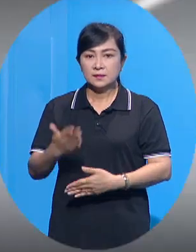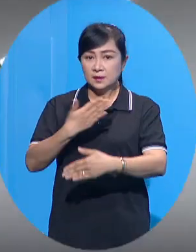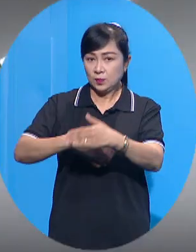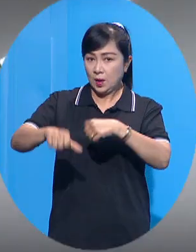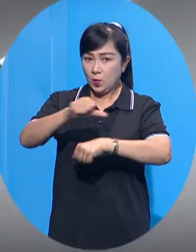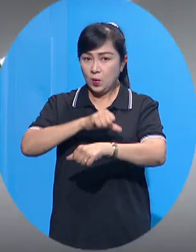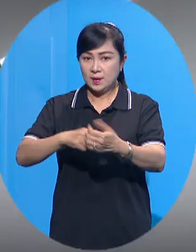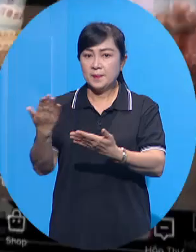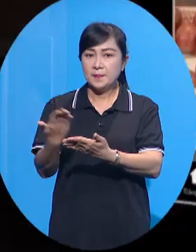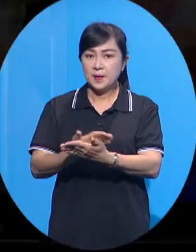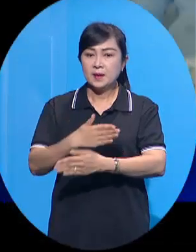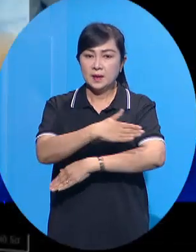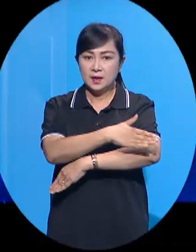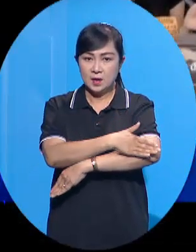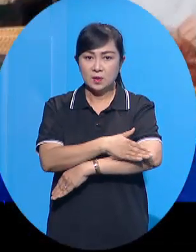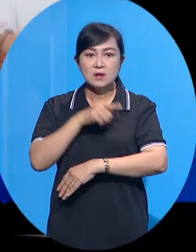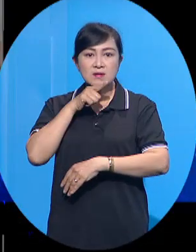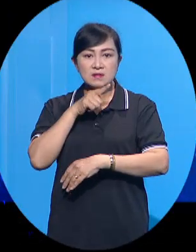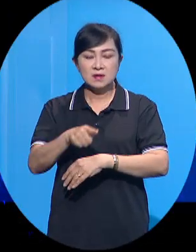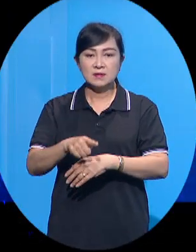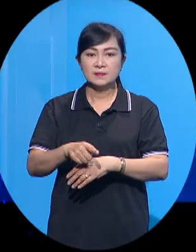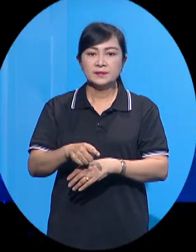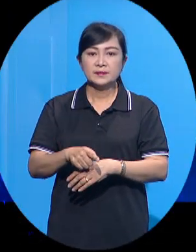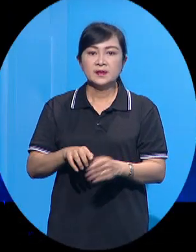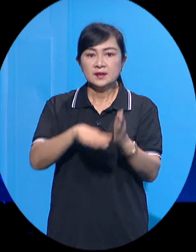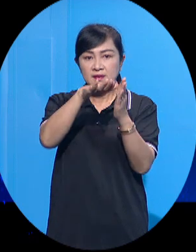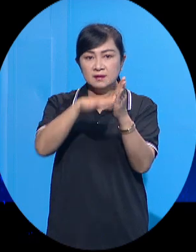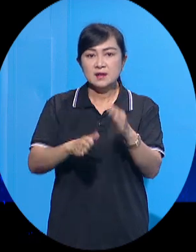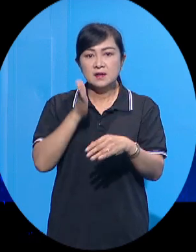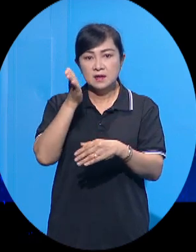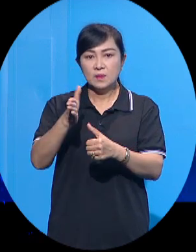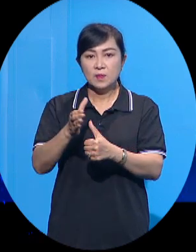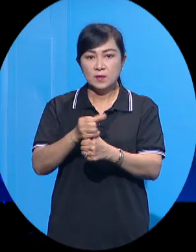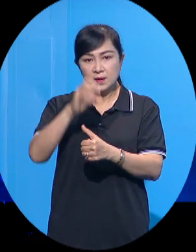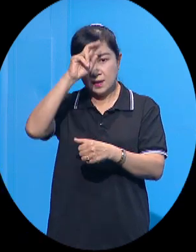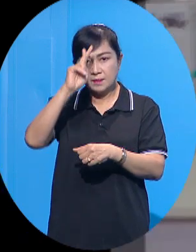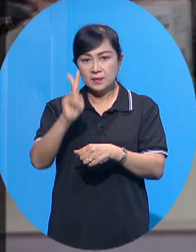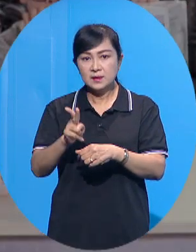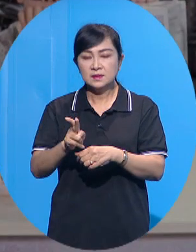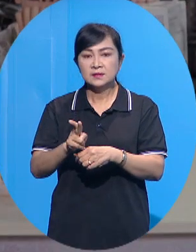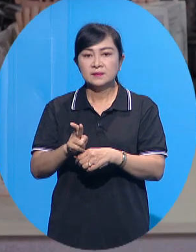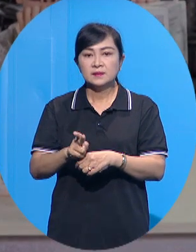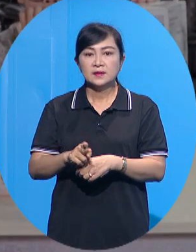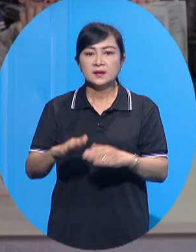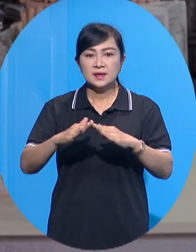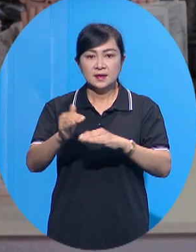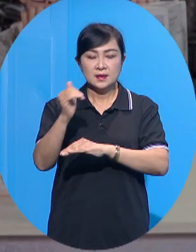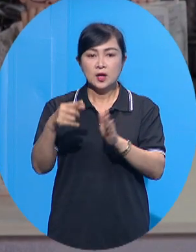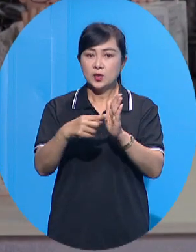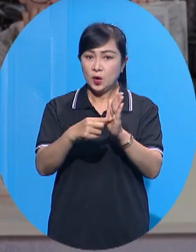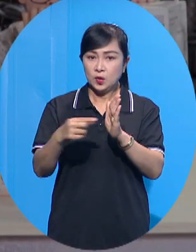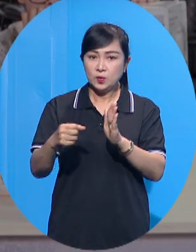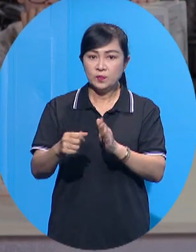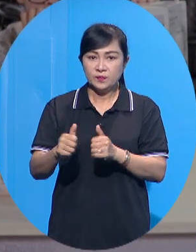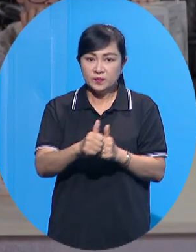Thông qua chuỗi hoạt động mới và những hỗ trợ thiết thực từ phía nền tảng, chương trình hướng đến mục tiêu truyền cảm hứng và tạo động lực cho các nhà sáng tạo nội dung